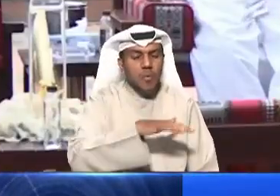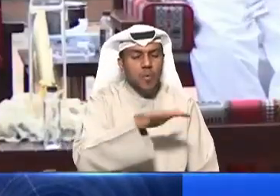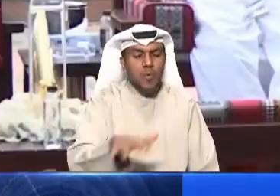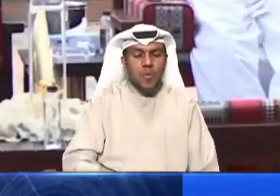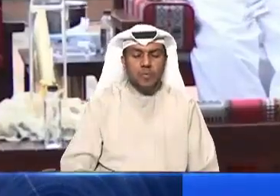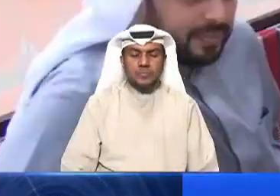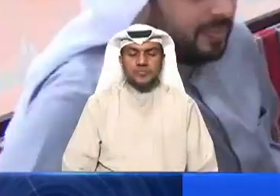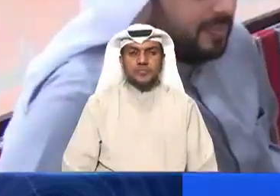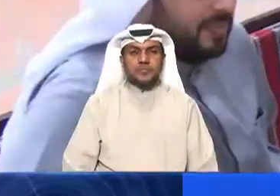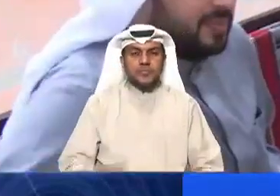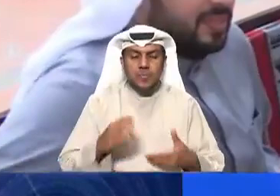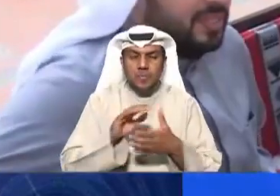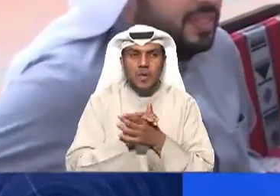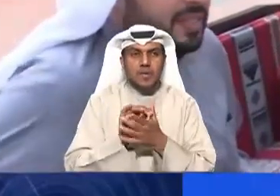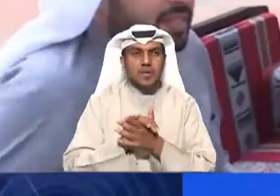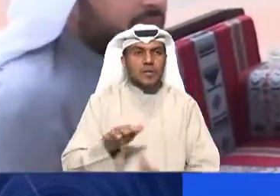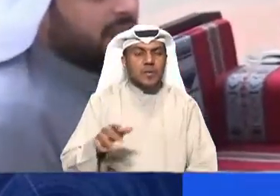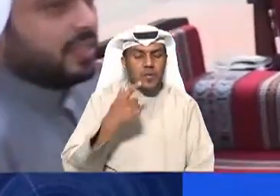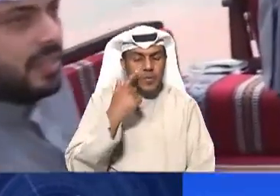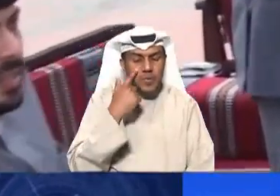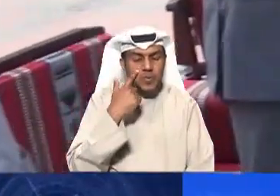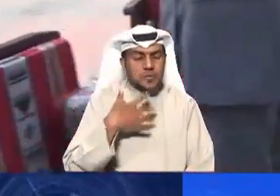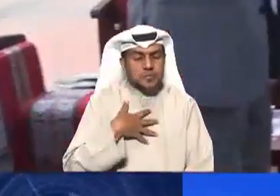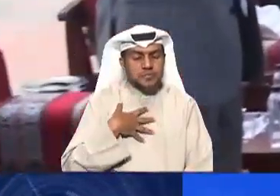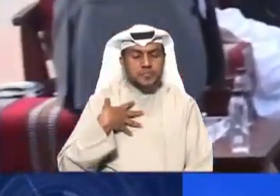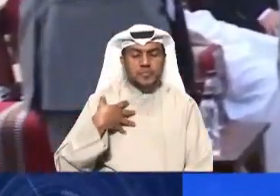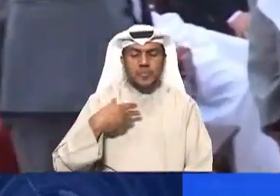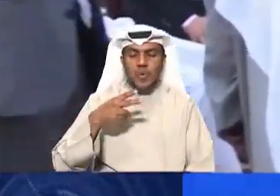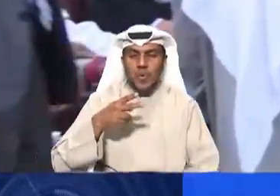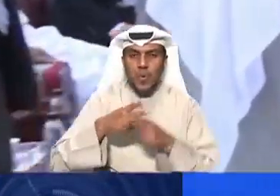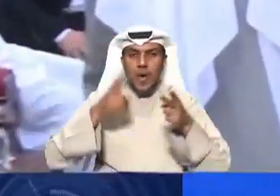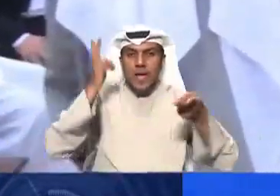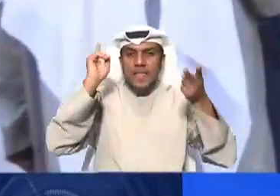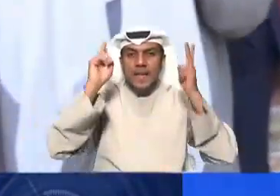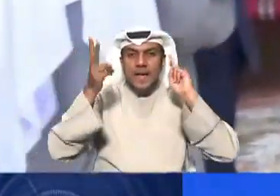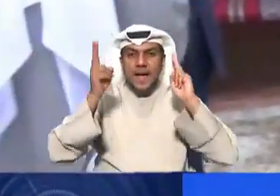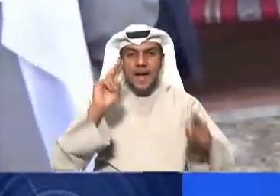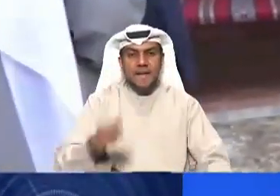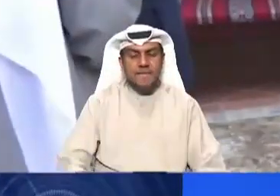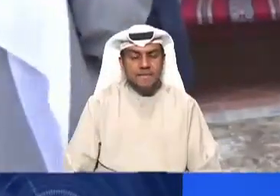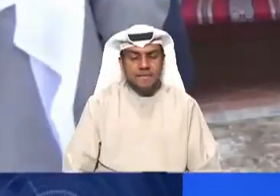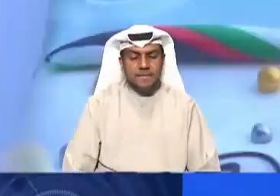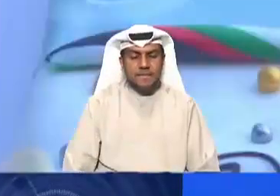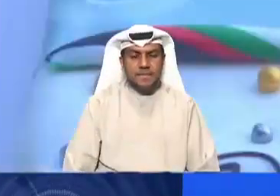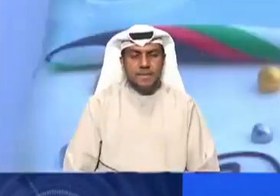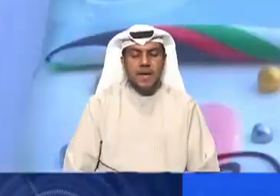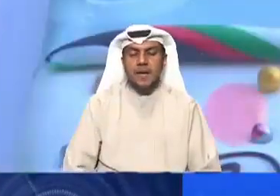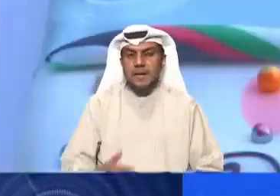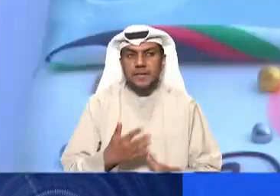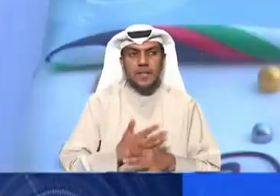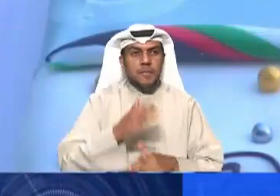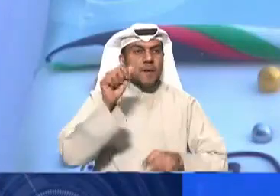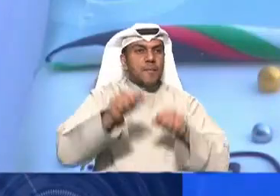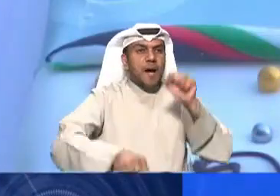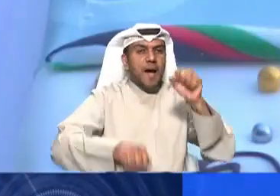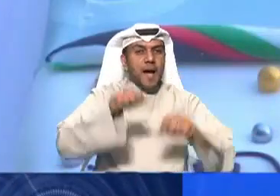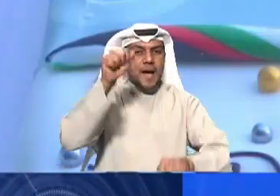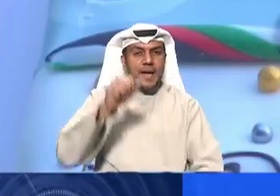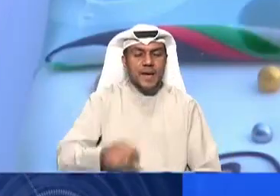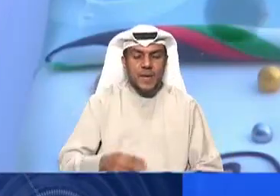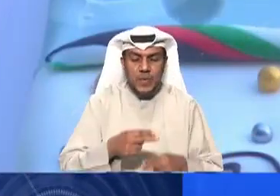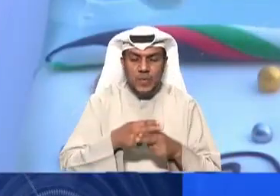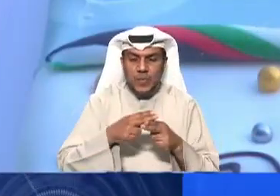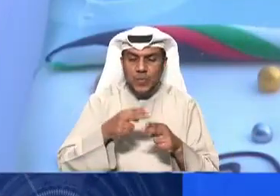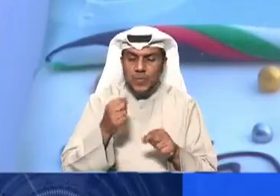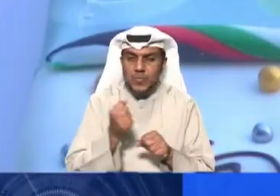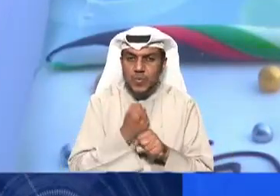والدول. بهذا اليوم نحتفل باستقلالنا ونشأة دولتنا